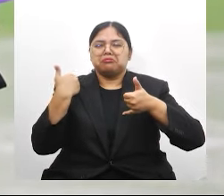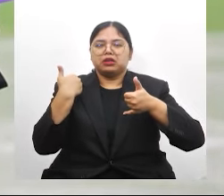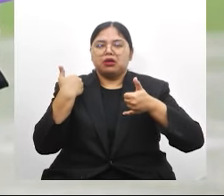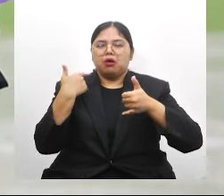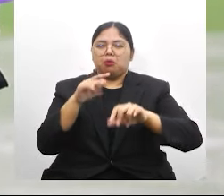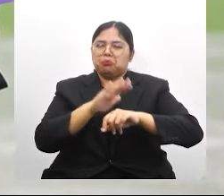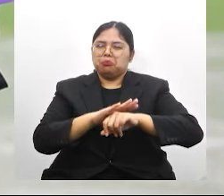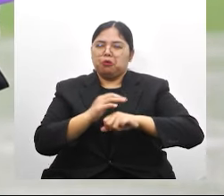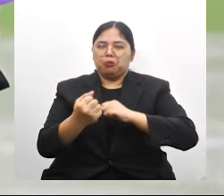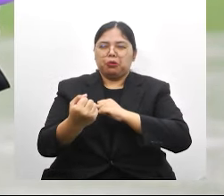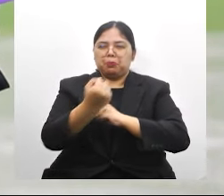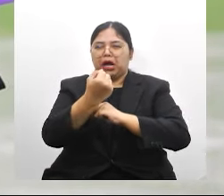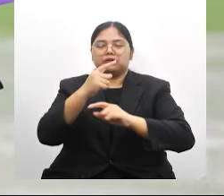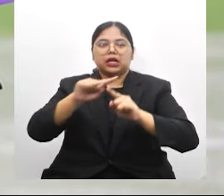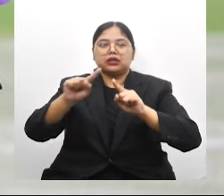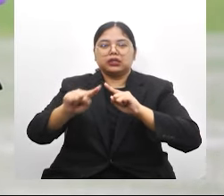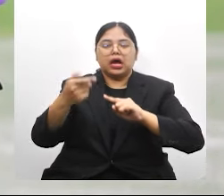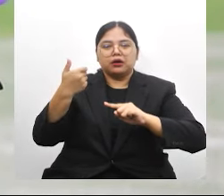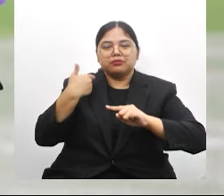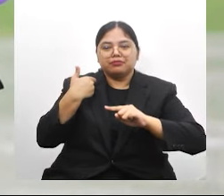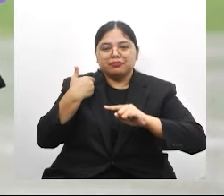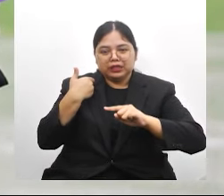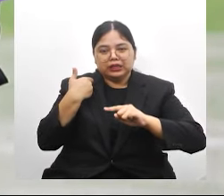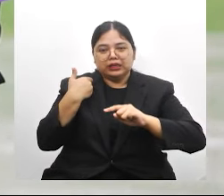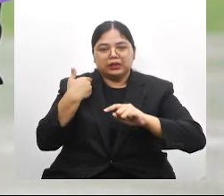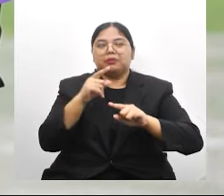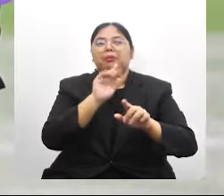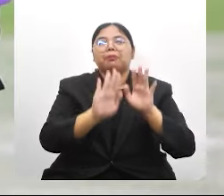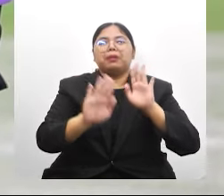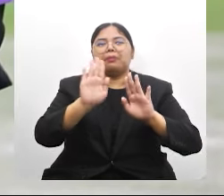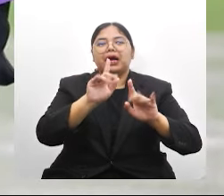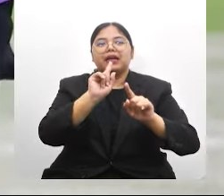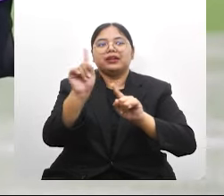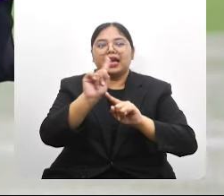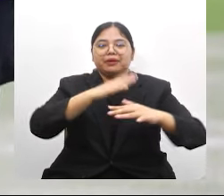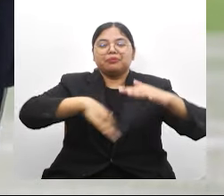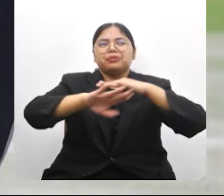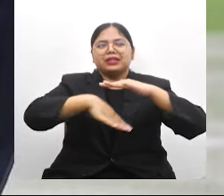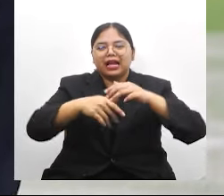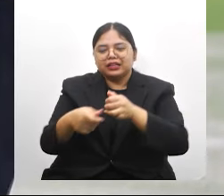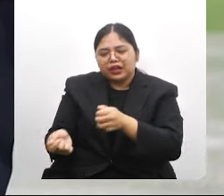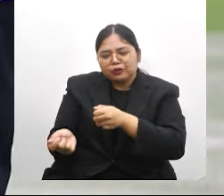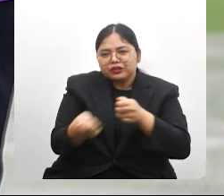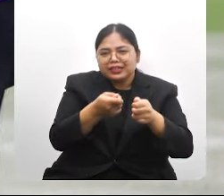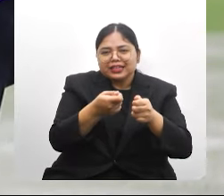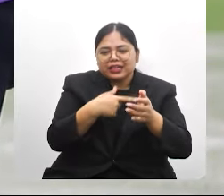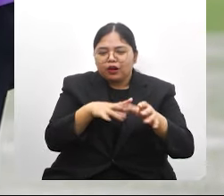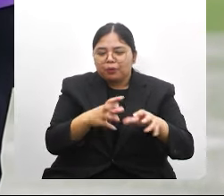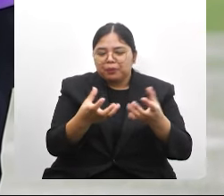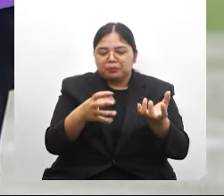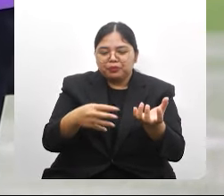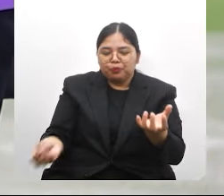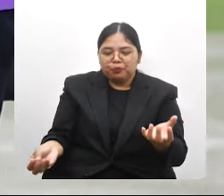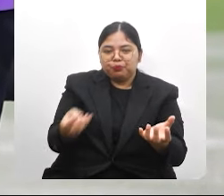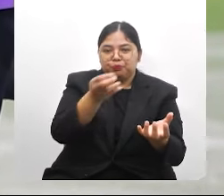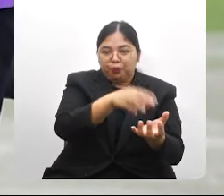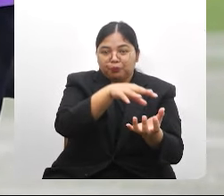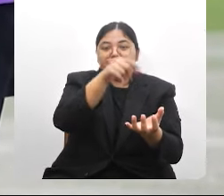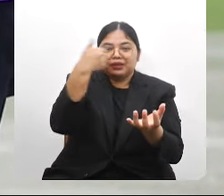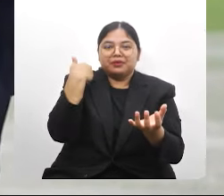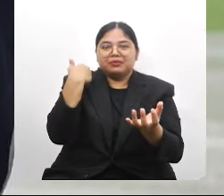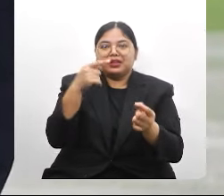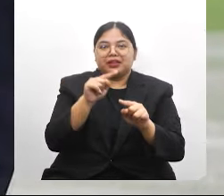ตีไม้แต่ละไม้ได้ระยะไกลเท่าไหร่ครับออเอาเบสิคง่ายๆเลยที่เเตีพัดกันน่ะแล้วลงหลุมเลยอ่ะค่ะไม้นี้ครับ